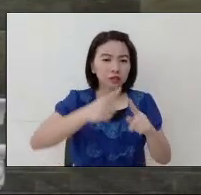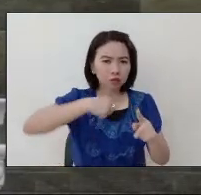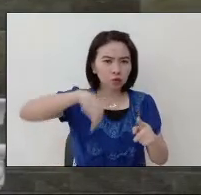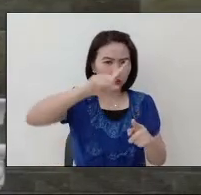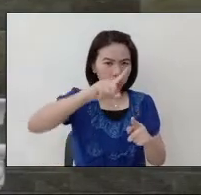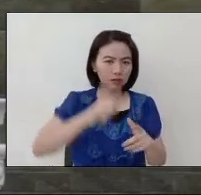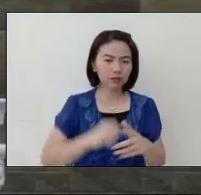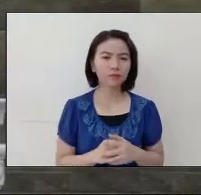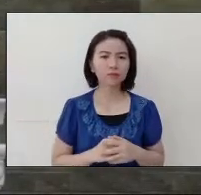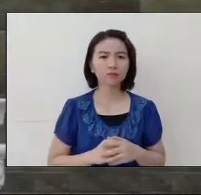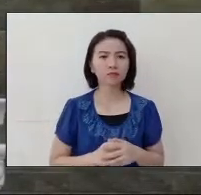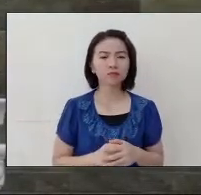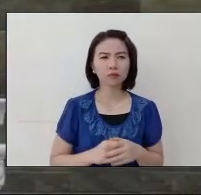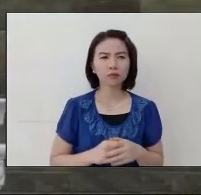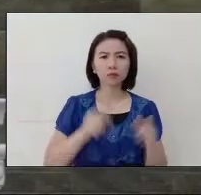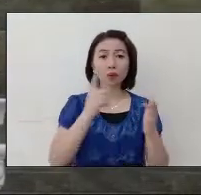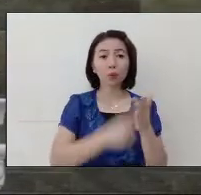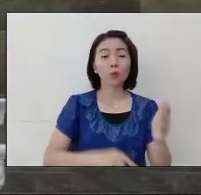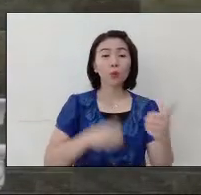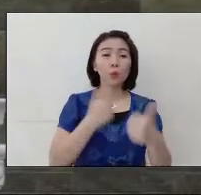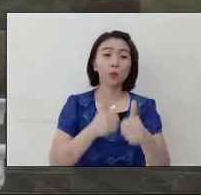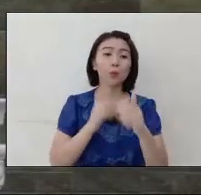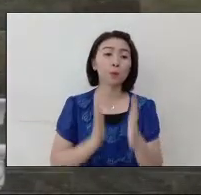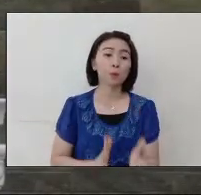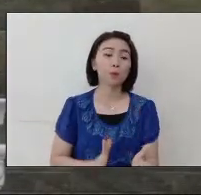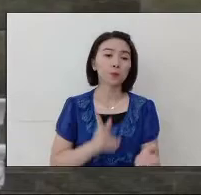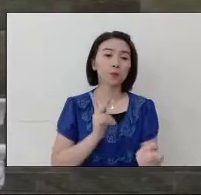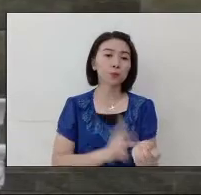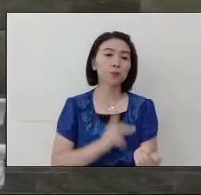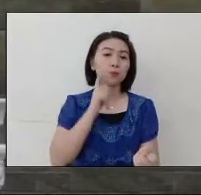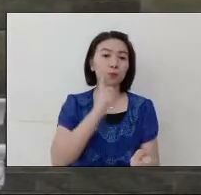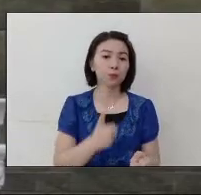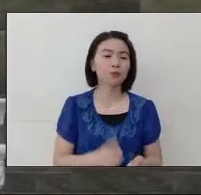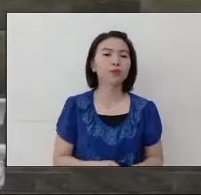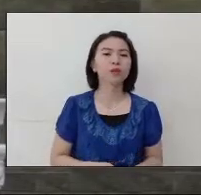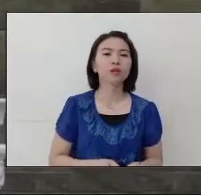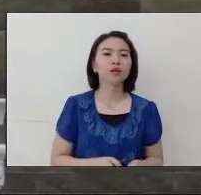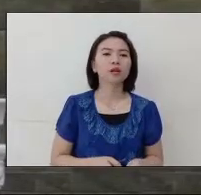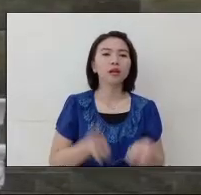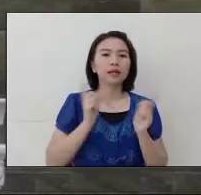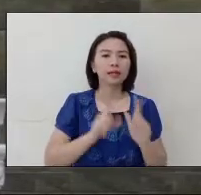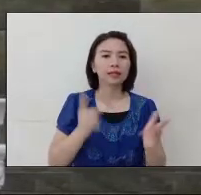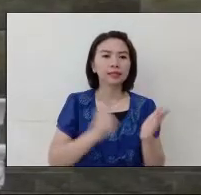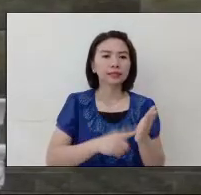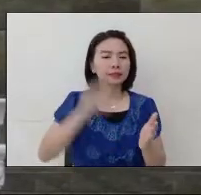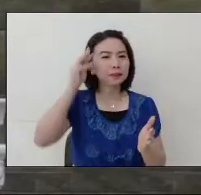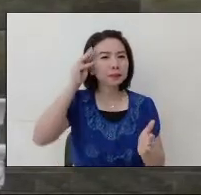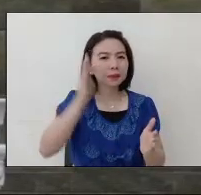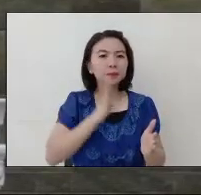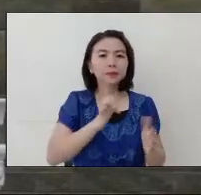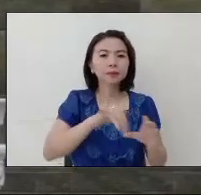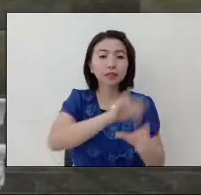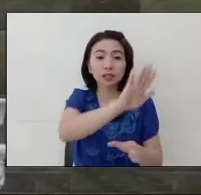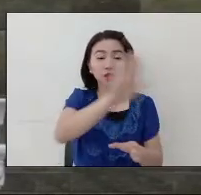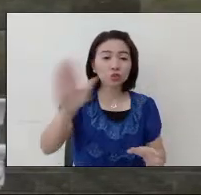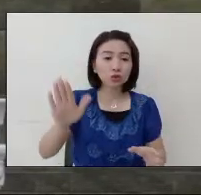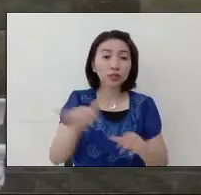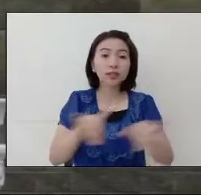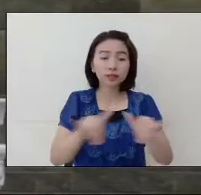let this mind be in you, which was also in Christ Jesus? You see? So kaya nga po mga